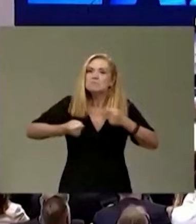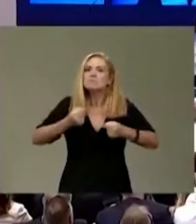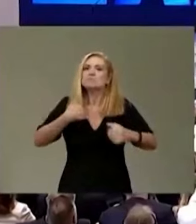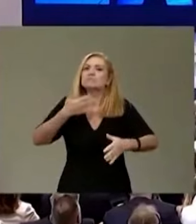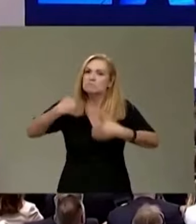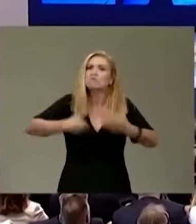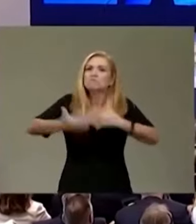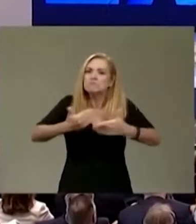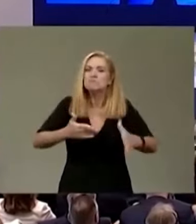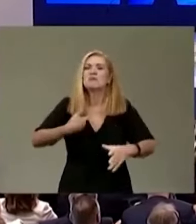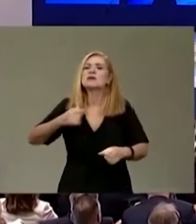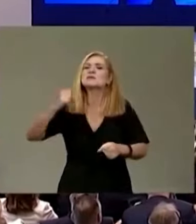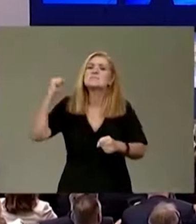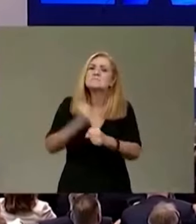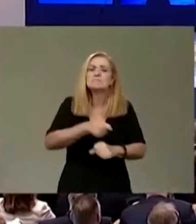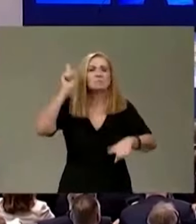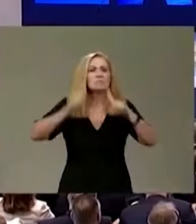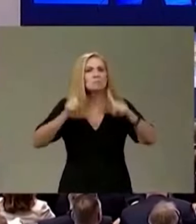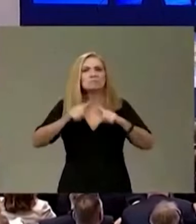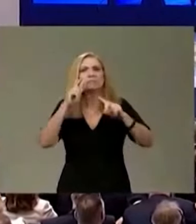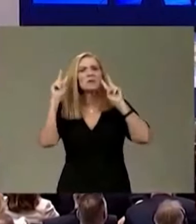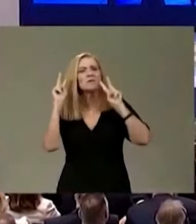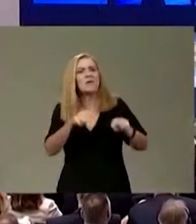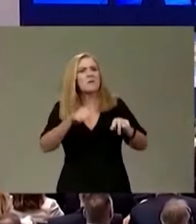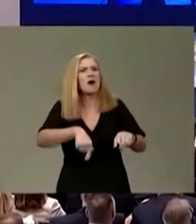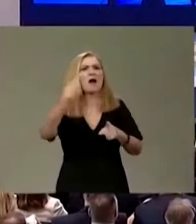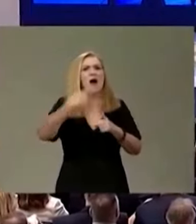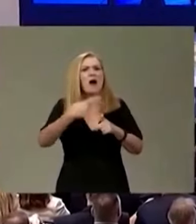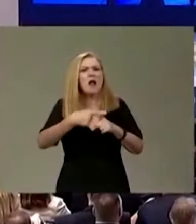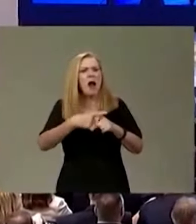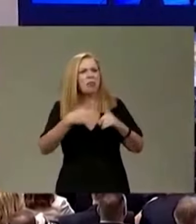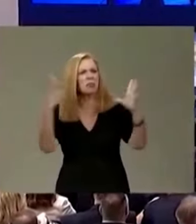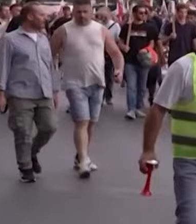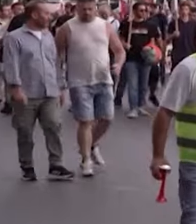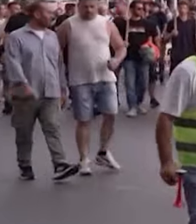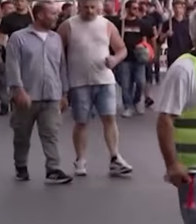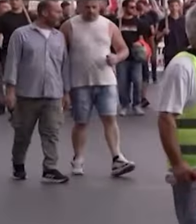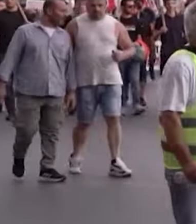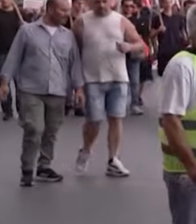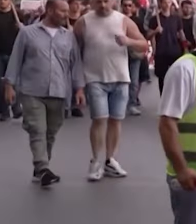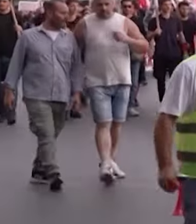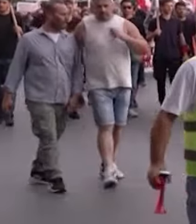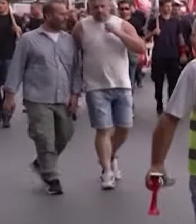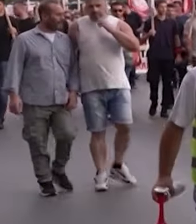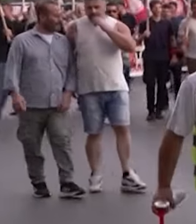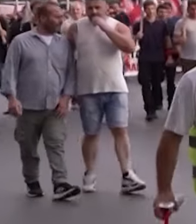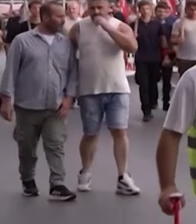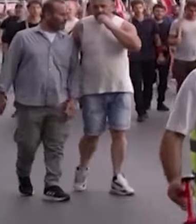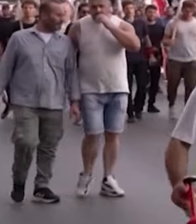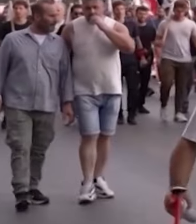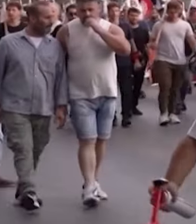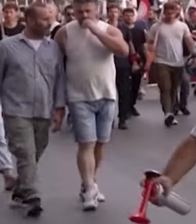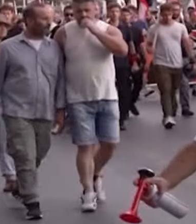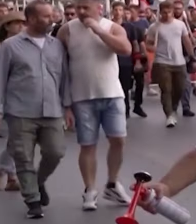shosherore, dhe të rris pagën minimale në vitin 2025, ndërsa mira njërëz umblodhen për të protestuar ndaj